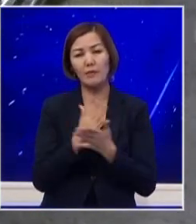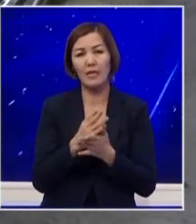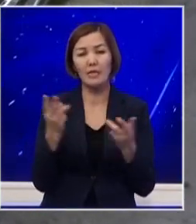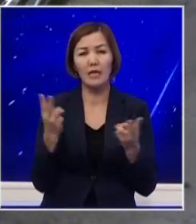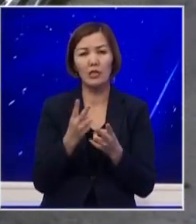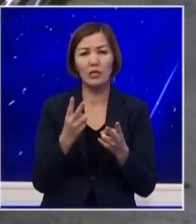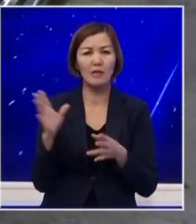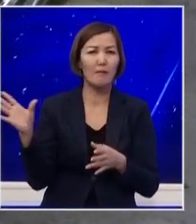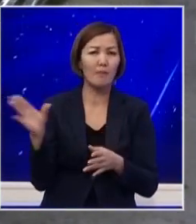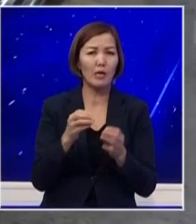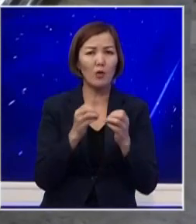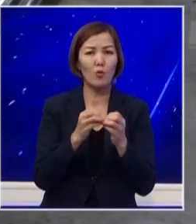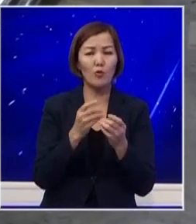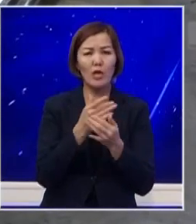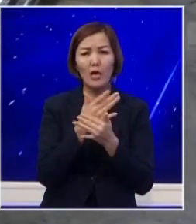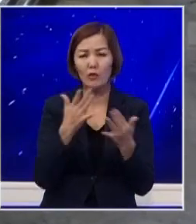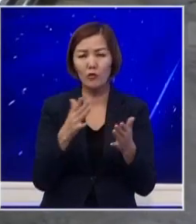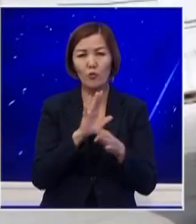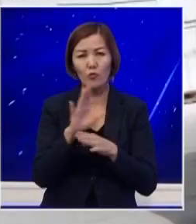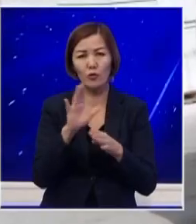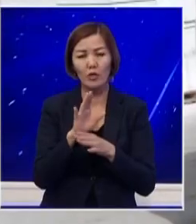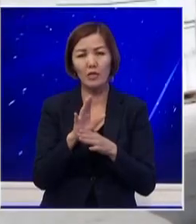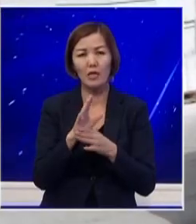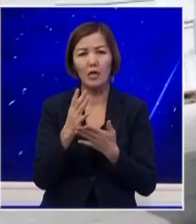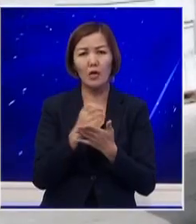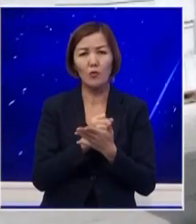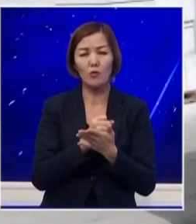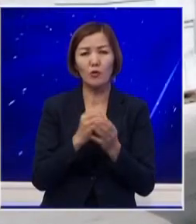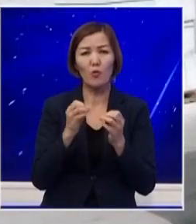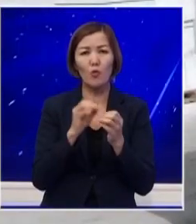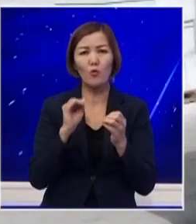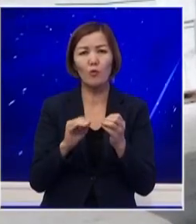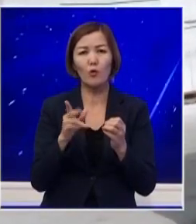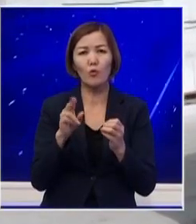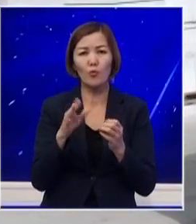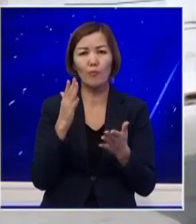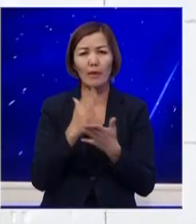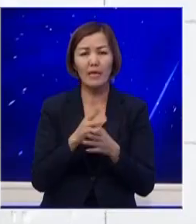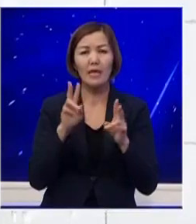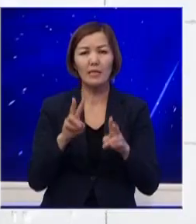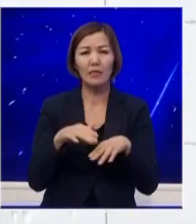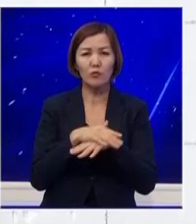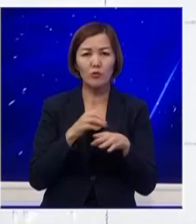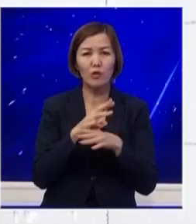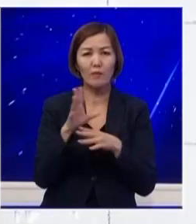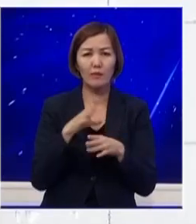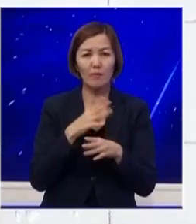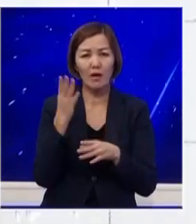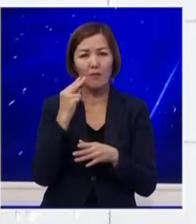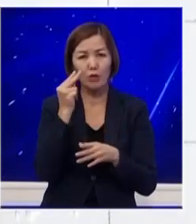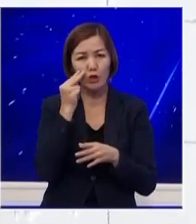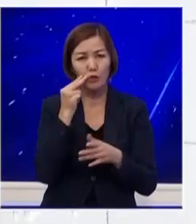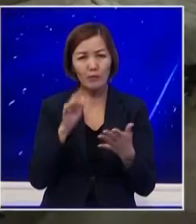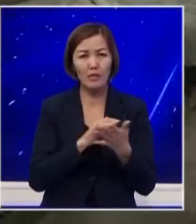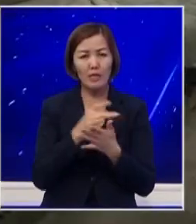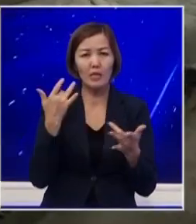қажетті материалдың 10-ға жуық түрін өндіреді. Қорда 10 мың куб өнім жатыр. Тек өңір тұрғындарын қамтып қана қоймай,